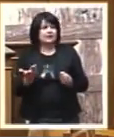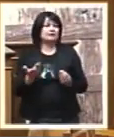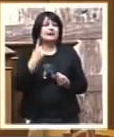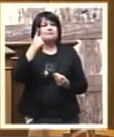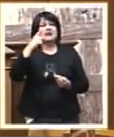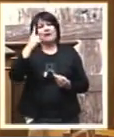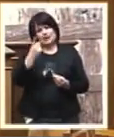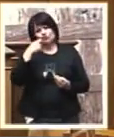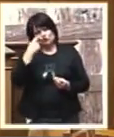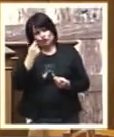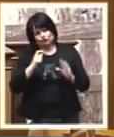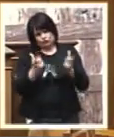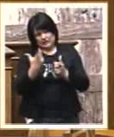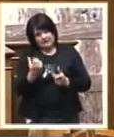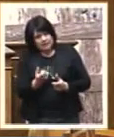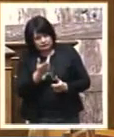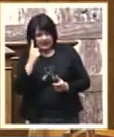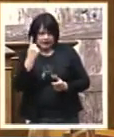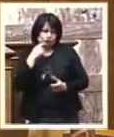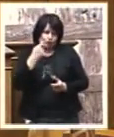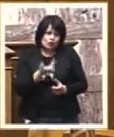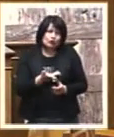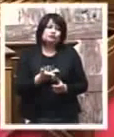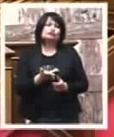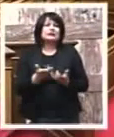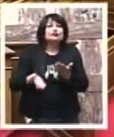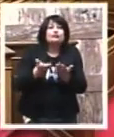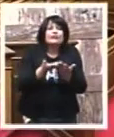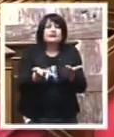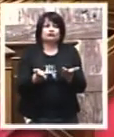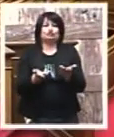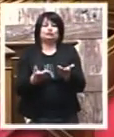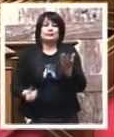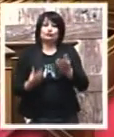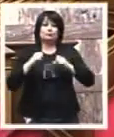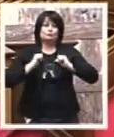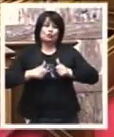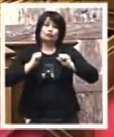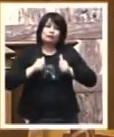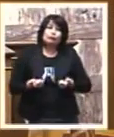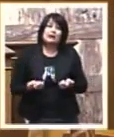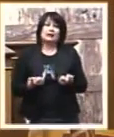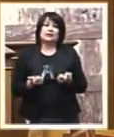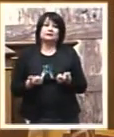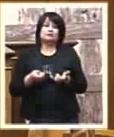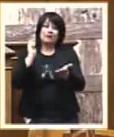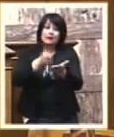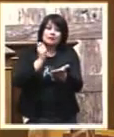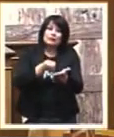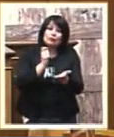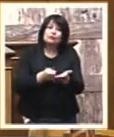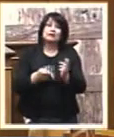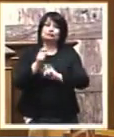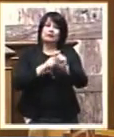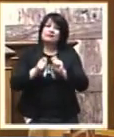μονογονικών οικογενειών. Ενίσχυση στην δημιουργικότητα με νέες πρωτοβουλίες που θα χρηματοδοτηθούν